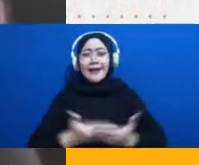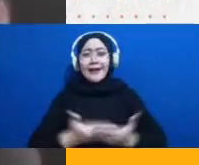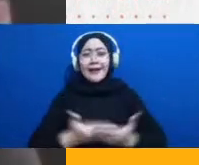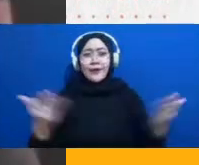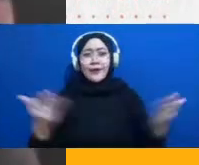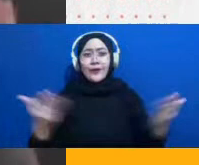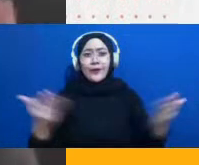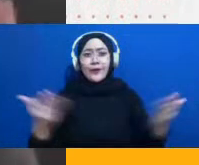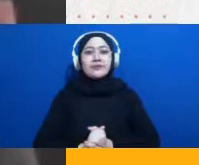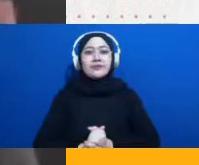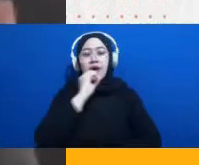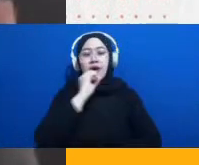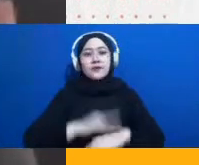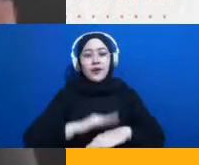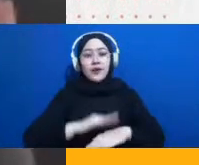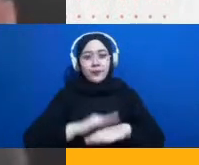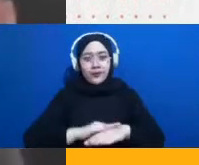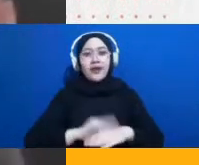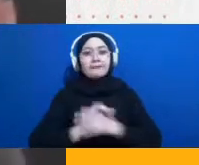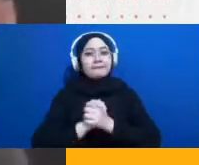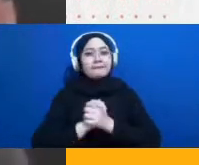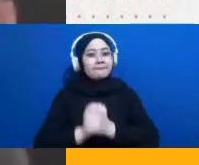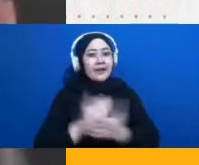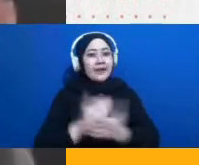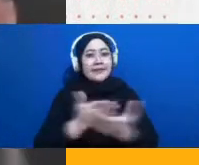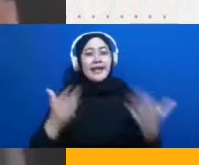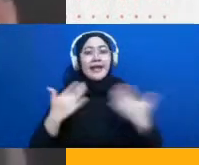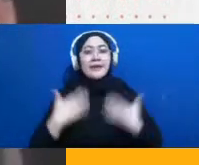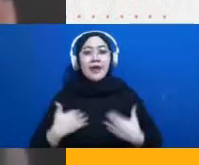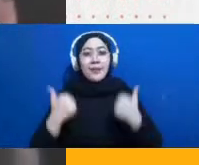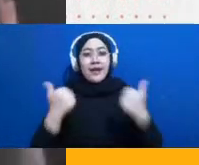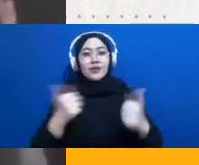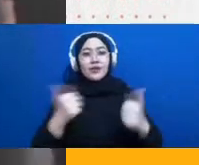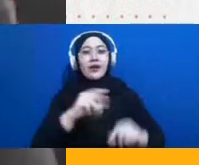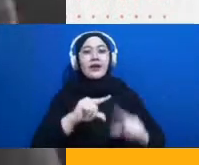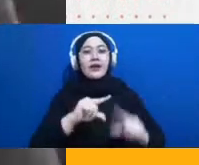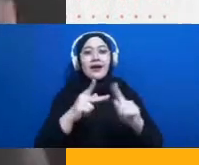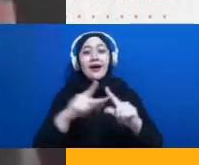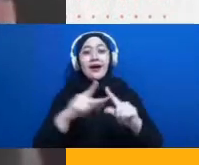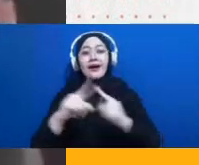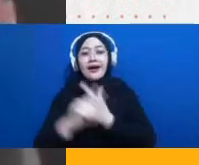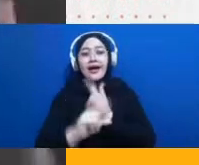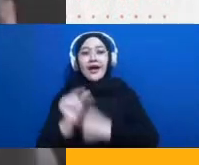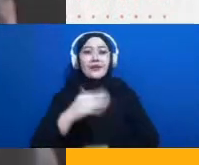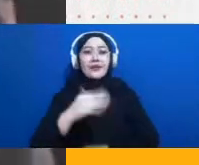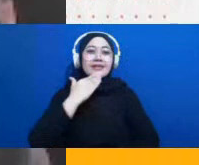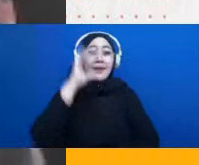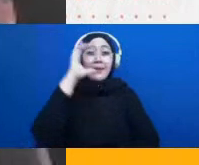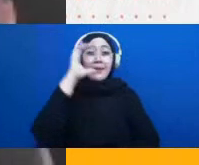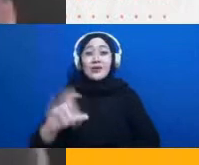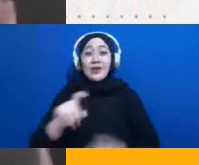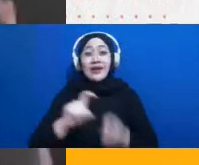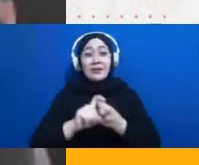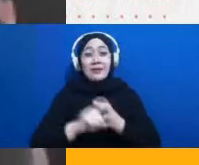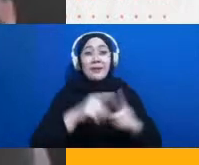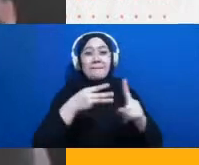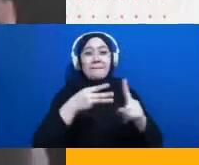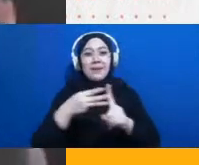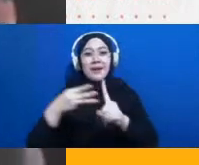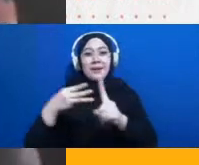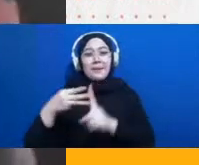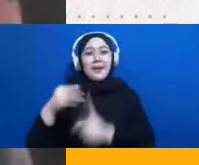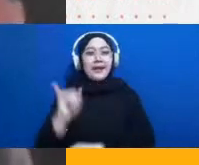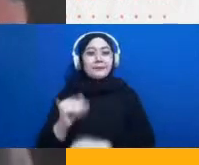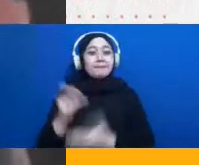Om Swastiastu, Namo Buddhaya, dan salam kebajikan Rahayu. Selamat sore kawan-kawan BBI sekalian. Perkenalkan,